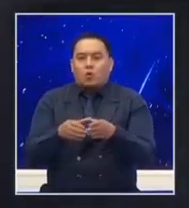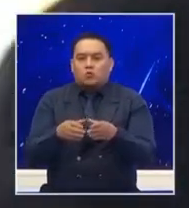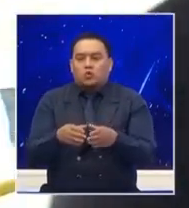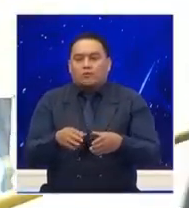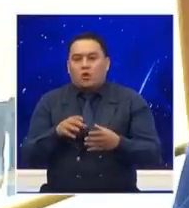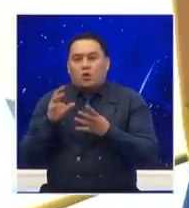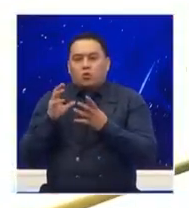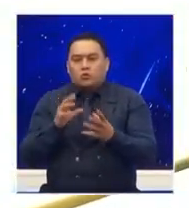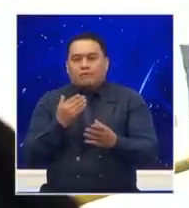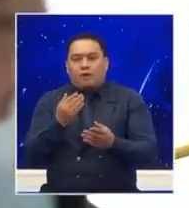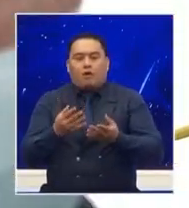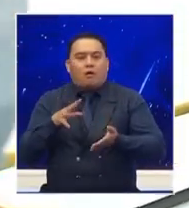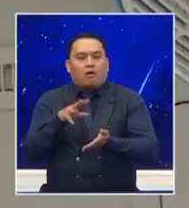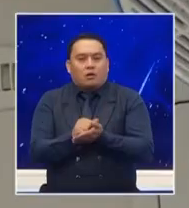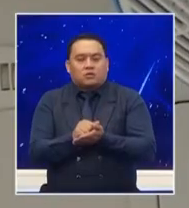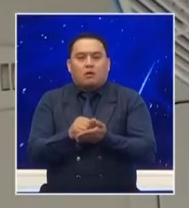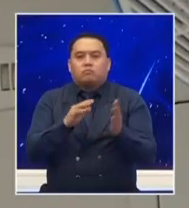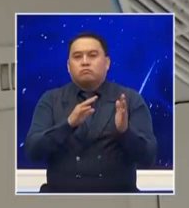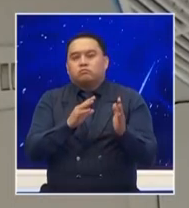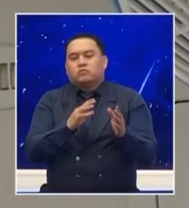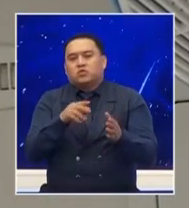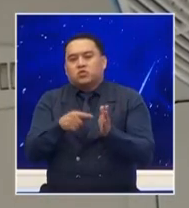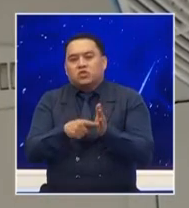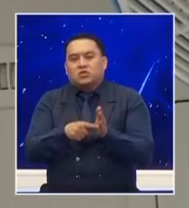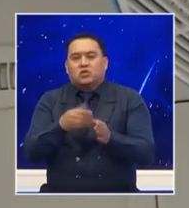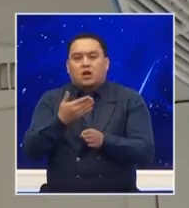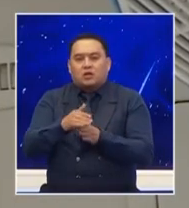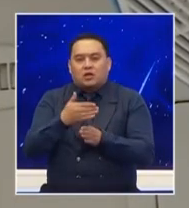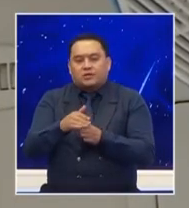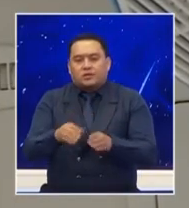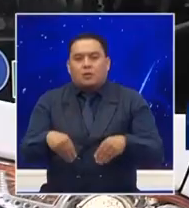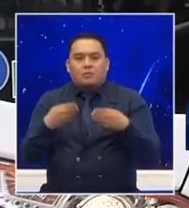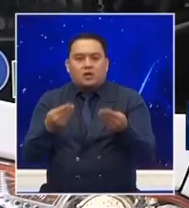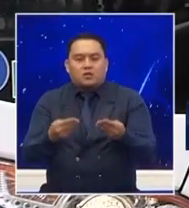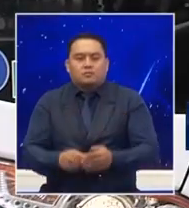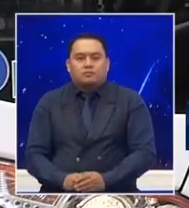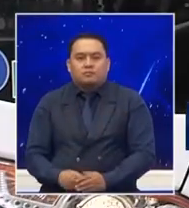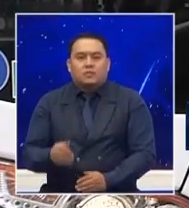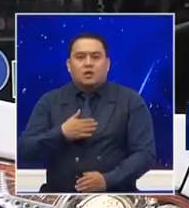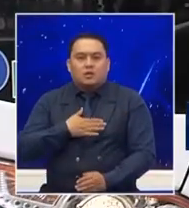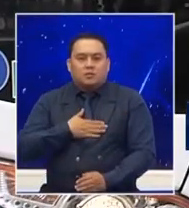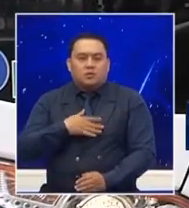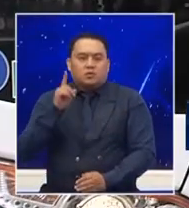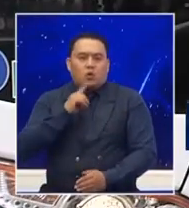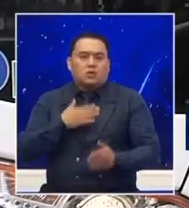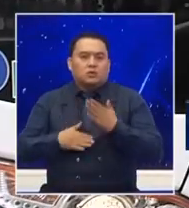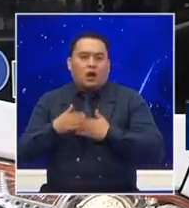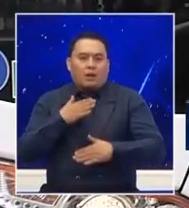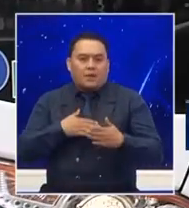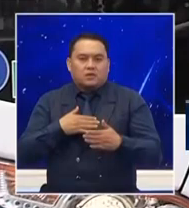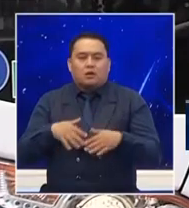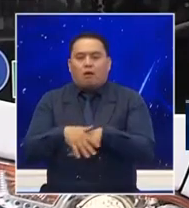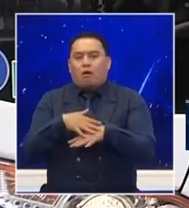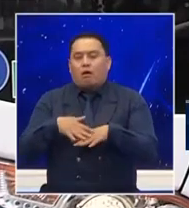жолаушылар тасымалымен айналысатын автопаркіне 7 жылға лизингке беріледі. Біз өзіміз 28 алып отырмыз. Біз өте қуаныштымыз.